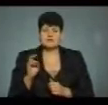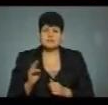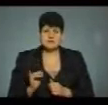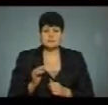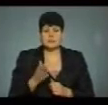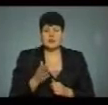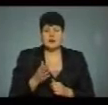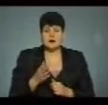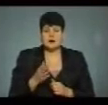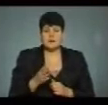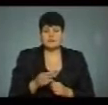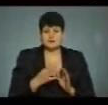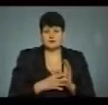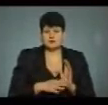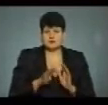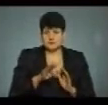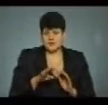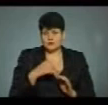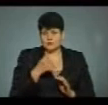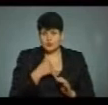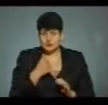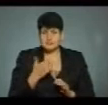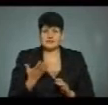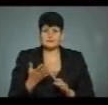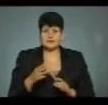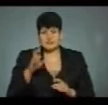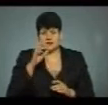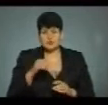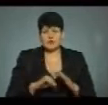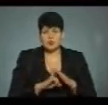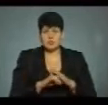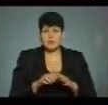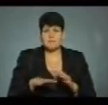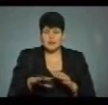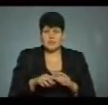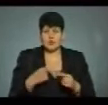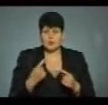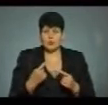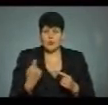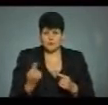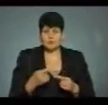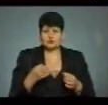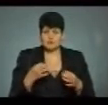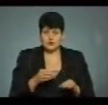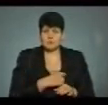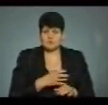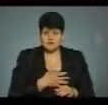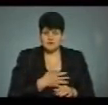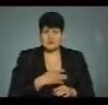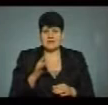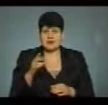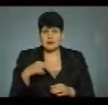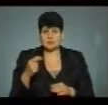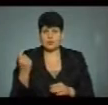У 1994-му регіональне відділення Фонду державного майна області дозволило приватизацію радгоспу, а в